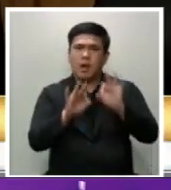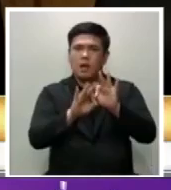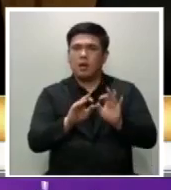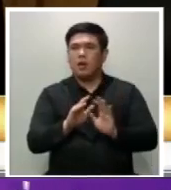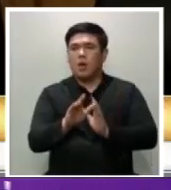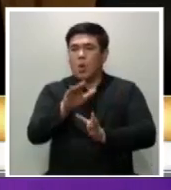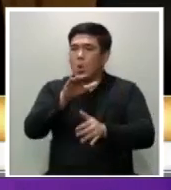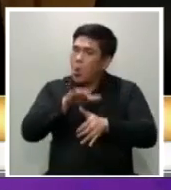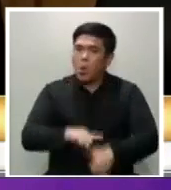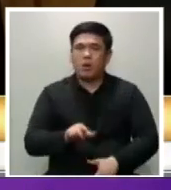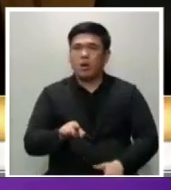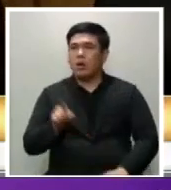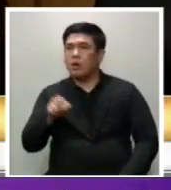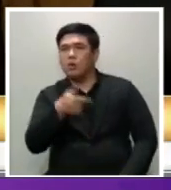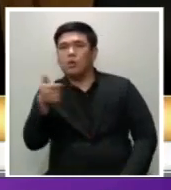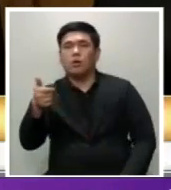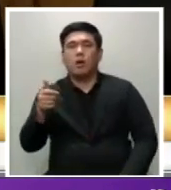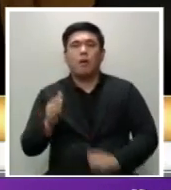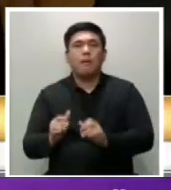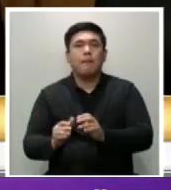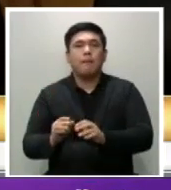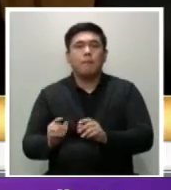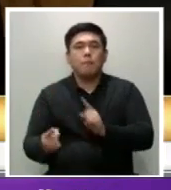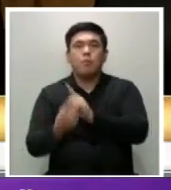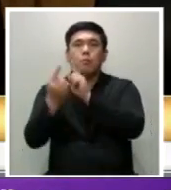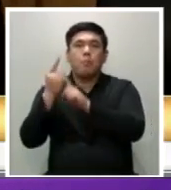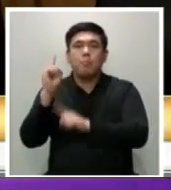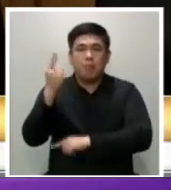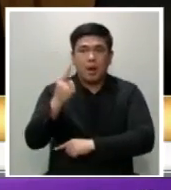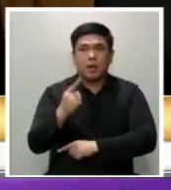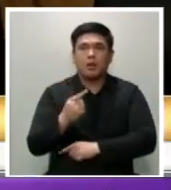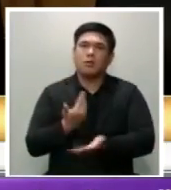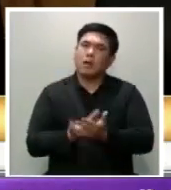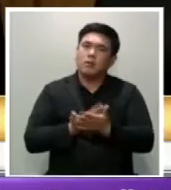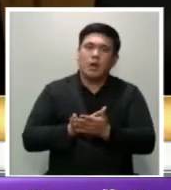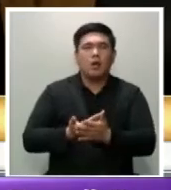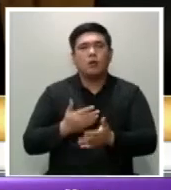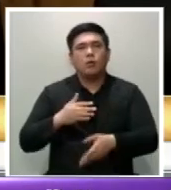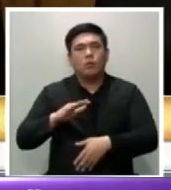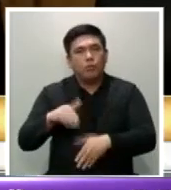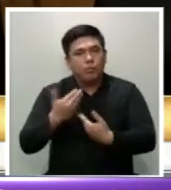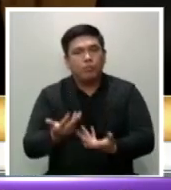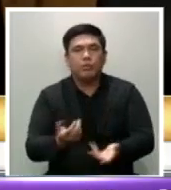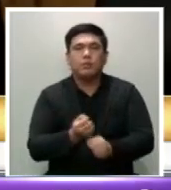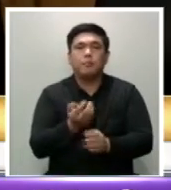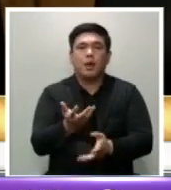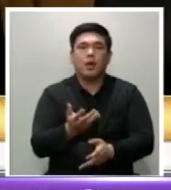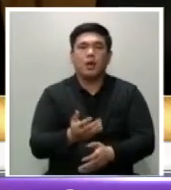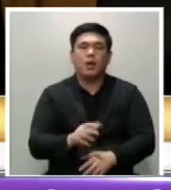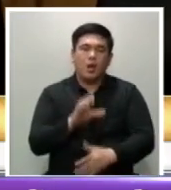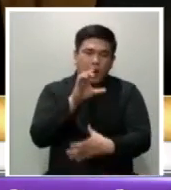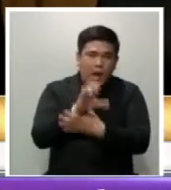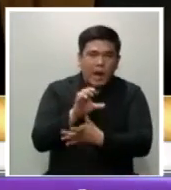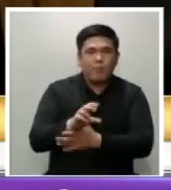ดตรงนี้มันก็จะไปเกิดตรงอื่นแล้วมันก็เป็นรายได้ที่เอามาทำประโยชน์ได้อยู่ก็ทำอย่างไรที่จะต้องกำกับและ